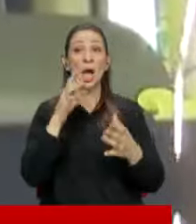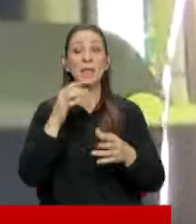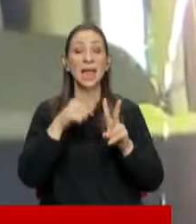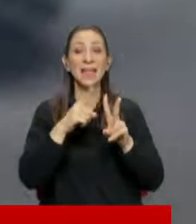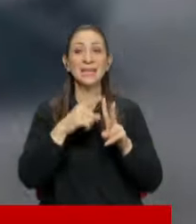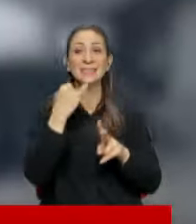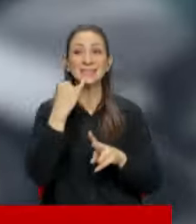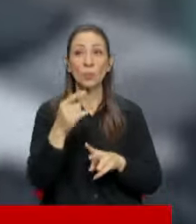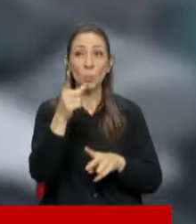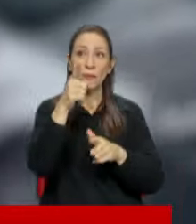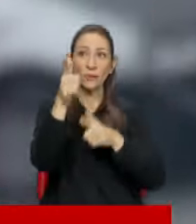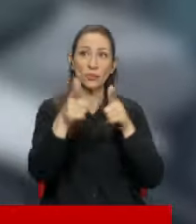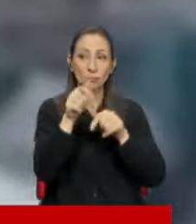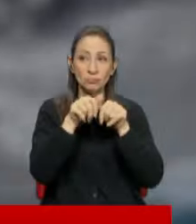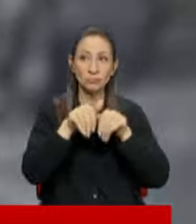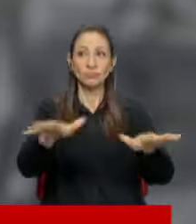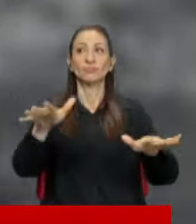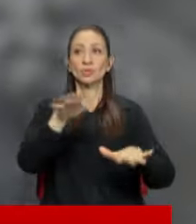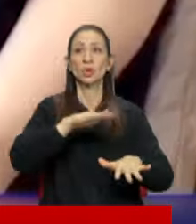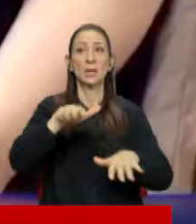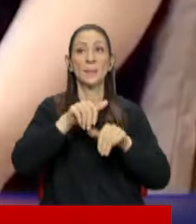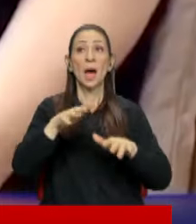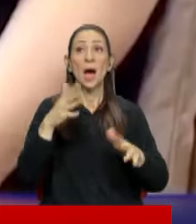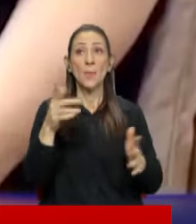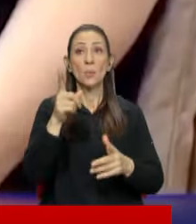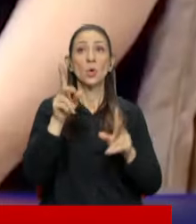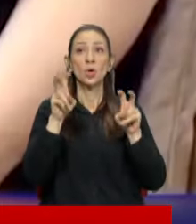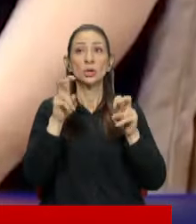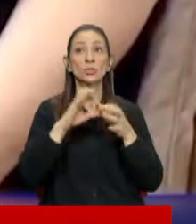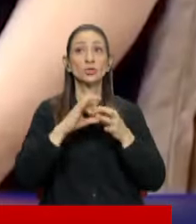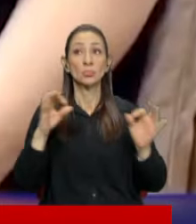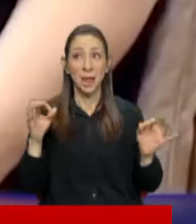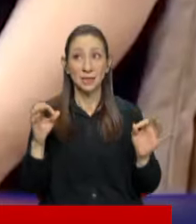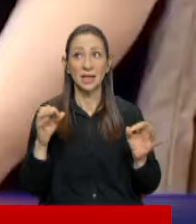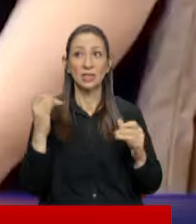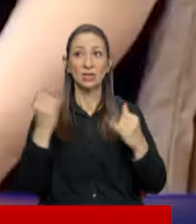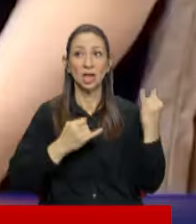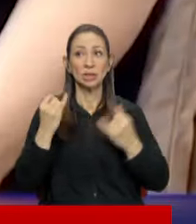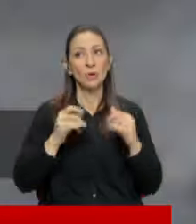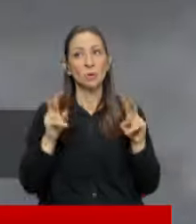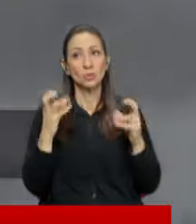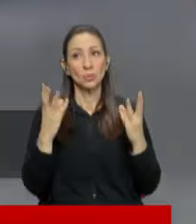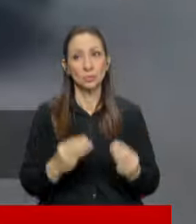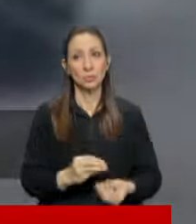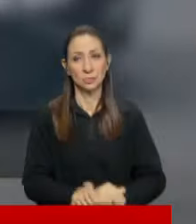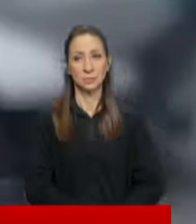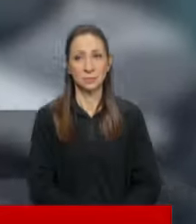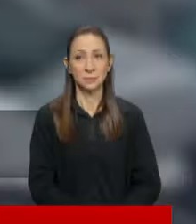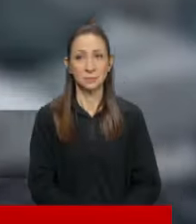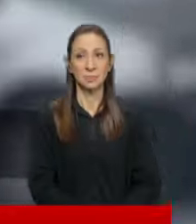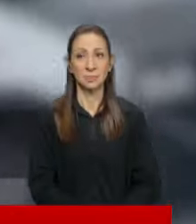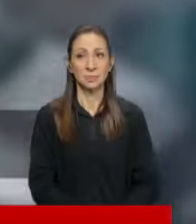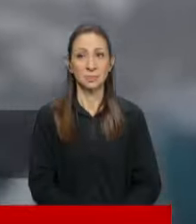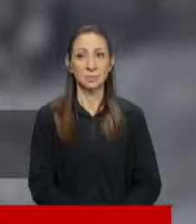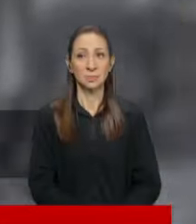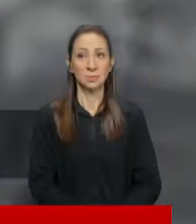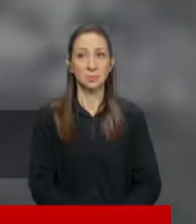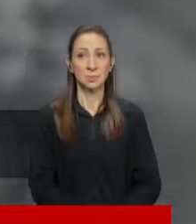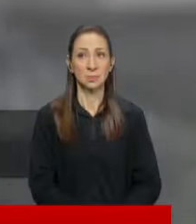Nallıhan ziyaretinden bu görüntü yansıdı sosyal medyaya. Ancak bu konuda kurduğu cümlelerde tartışma konusu oldu.